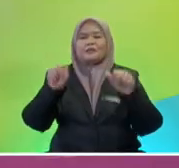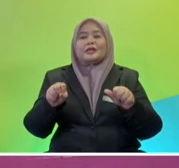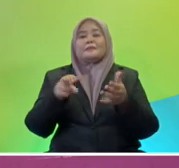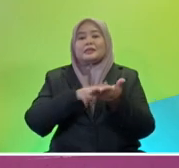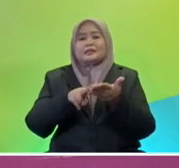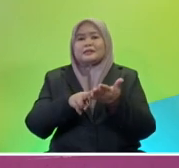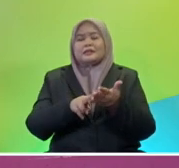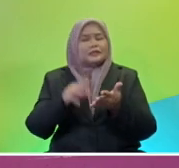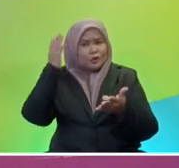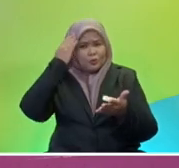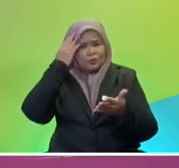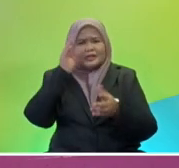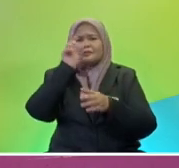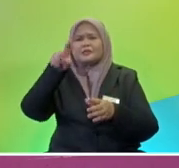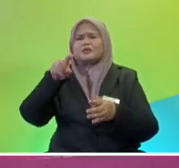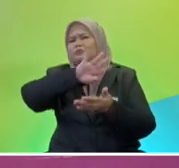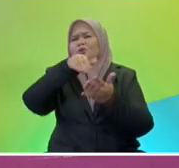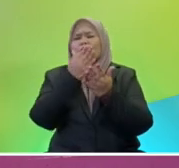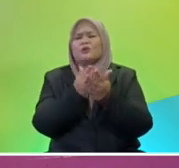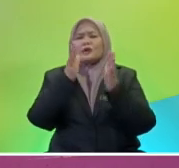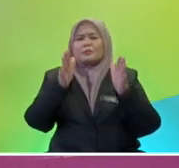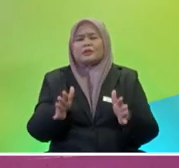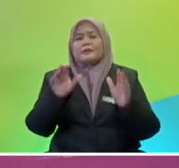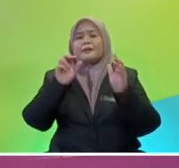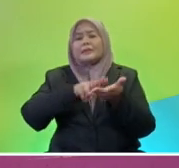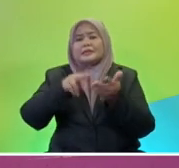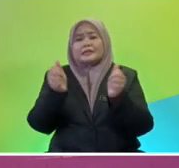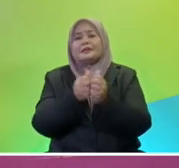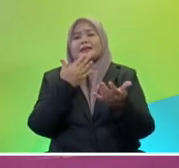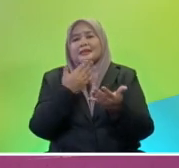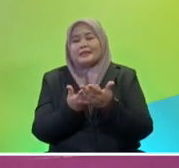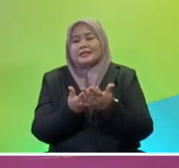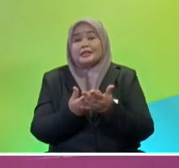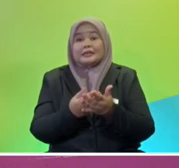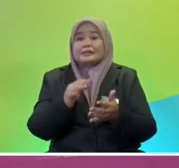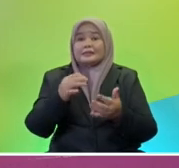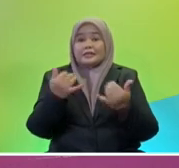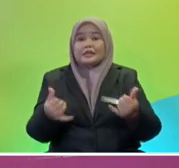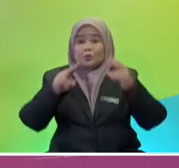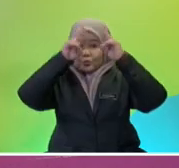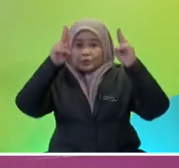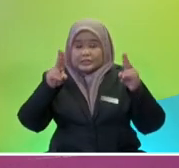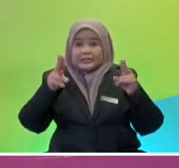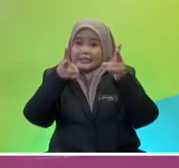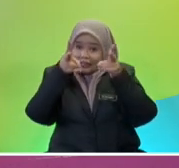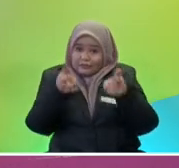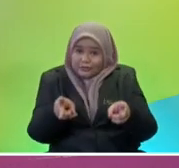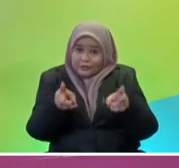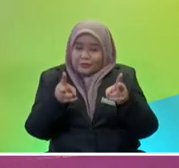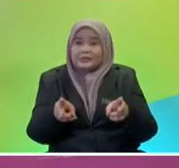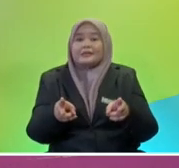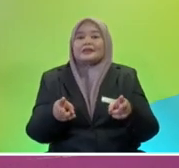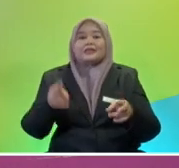dengan baik jadi ustadzah pun menguji individu ah jadi